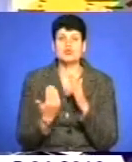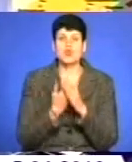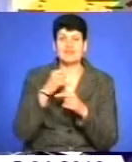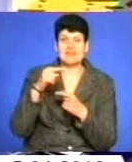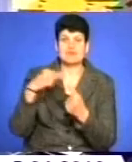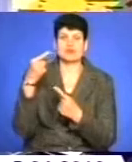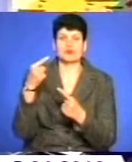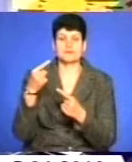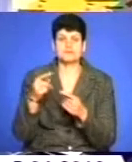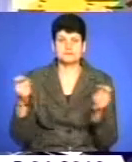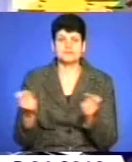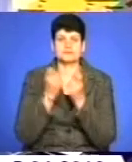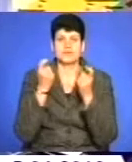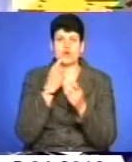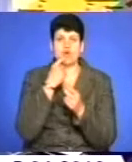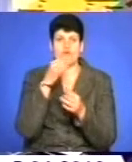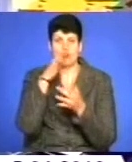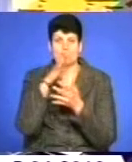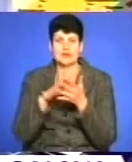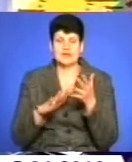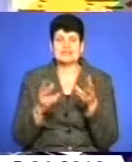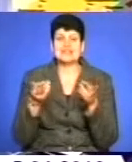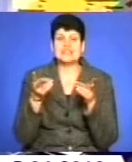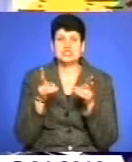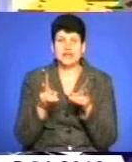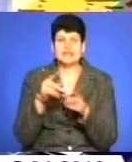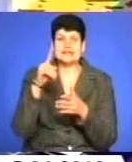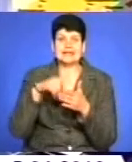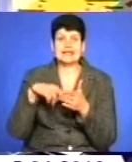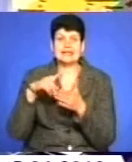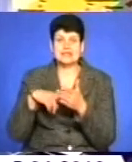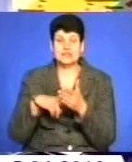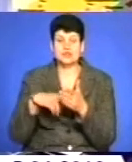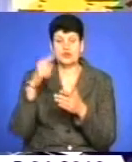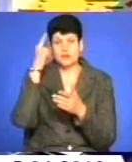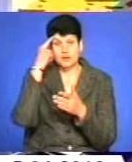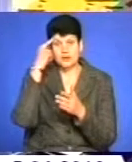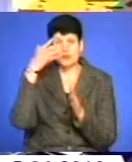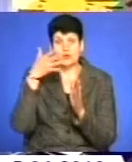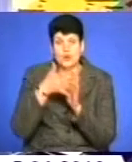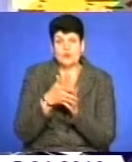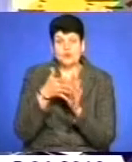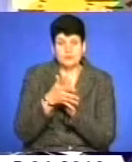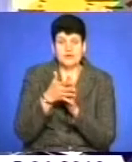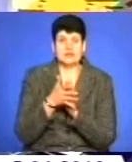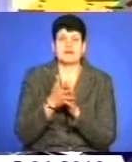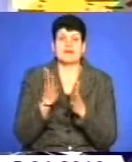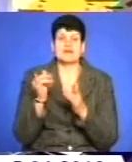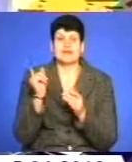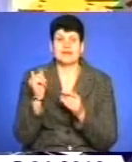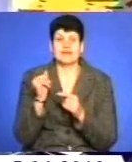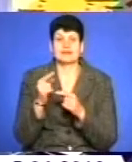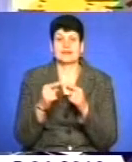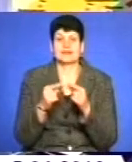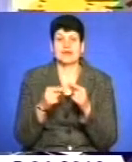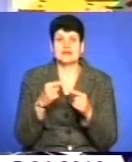та кровопролиття. Залишається сподіватися, що здоровий глузд і твереза оцінка наслідків можливої повномасштабної війни